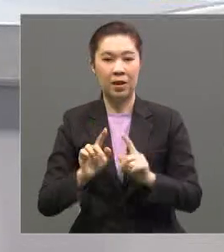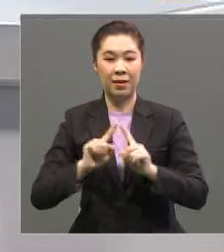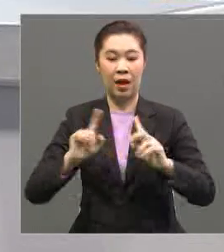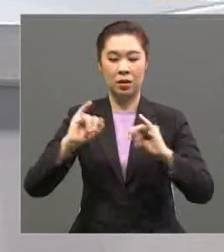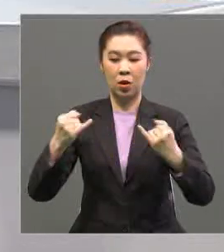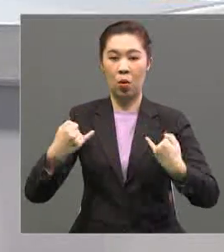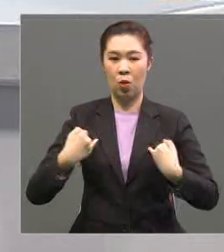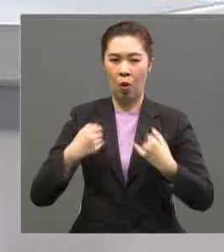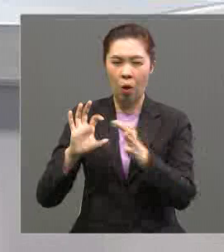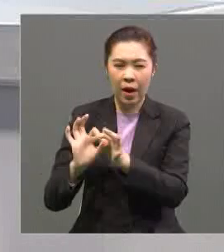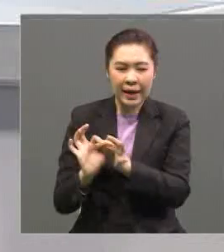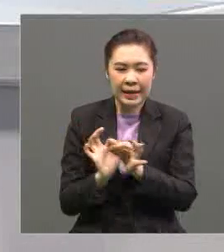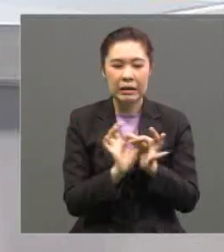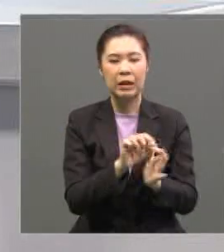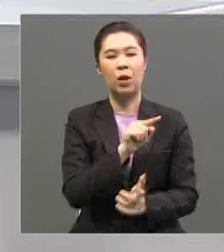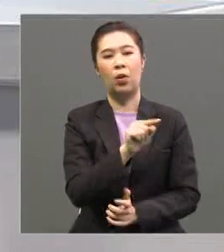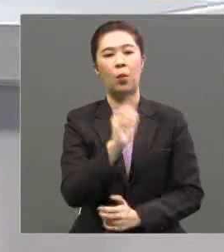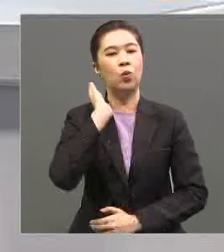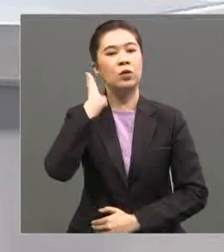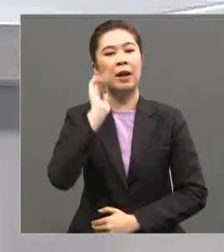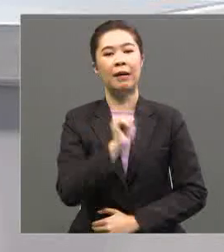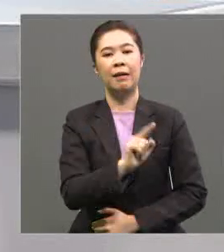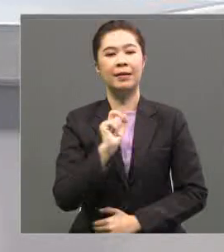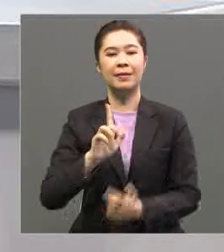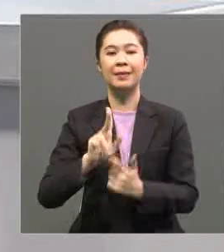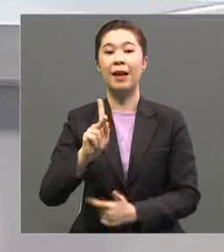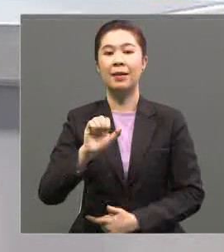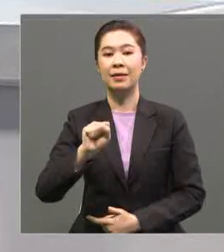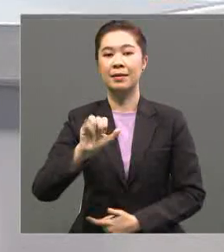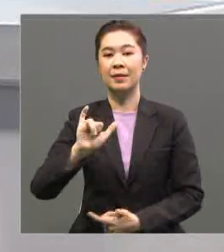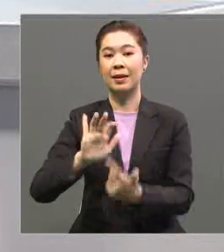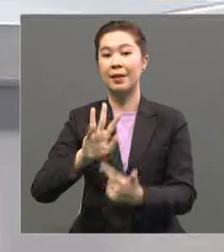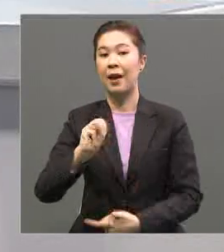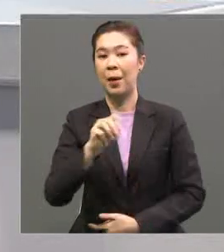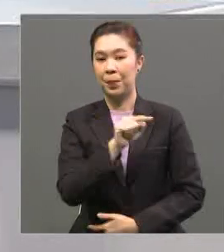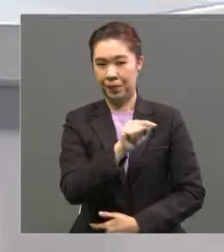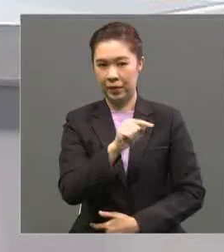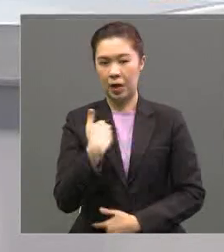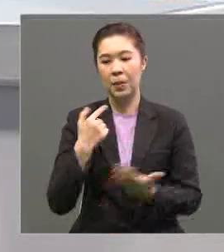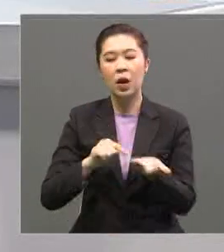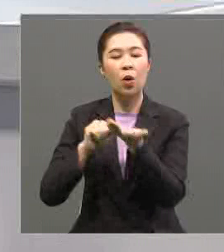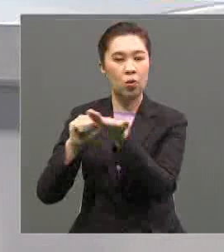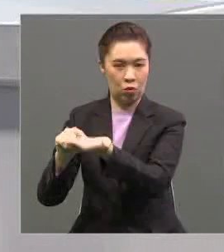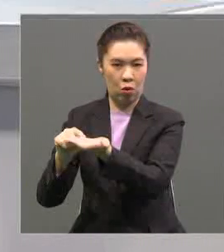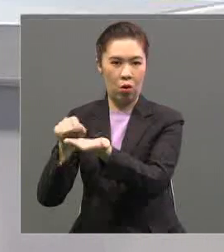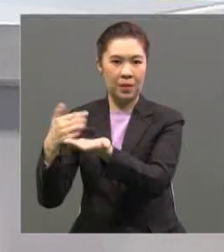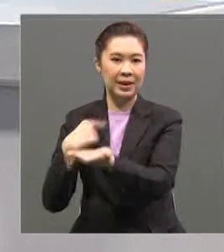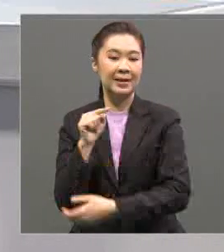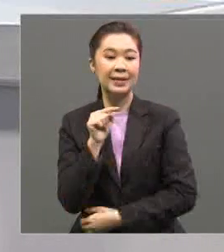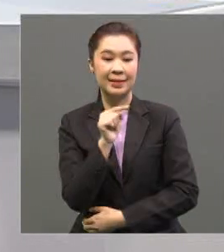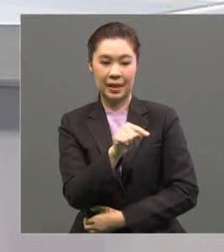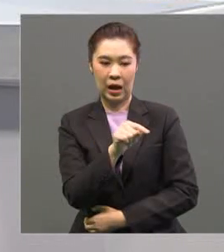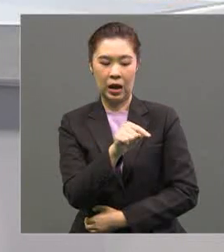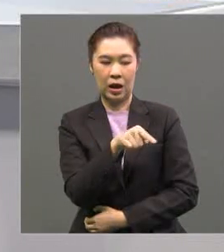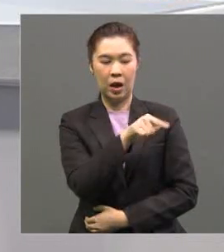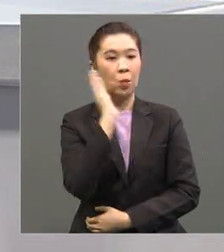งเนี่ยมันก็มีการเชื่อมโยงไปถึงคุณศักดิ์สยามชิดชอบก็เลยเนี่ยแหละค่ะเป็นที่ไปที่มาสำหรับการรับคำร้องในครั้งนี้แล้วก็มีคำสั่งให้มีการ